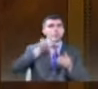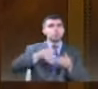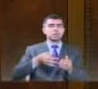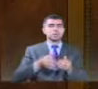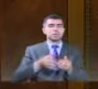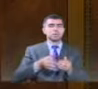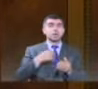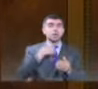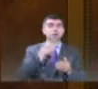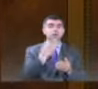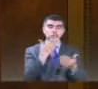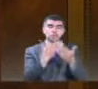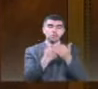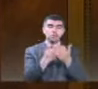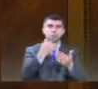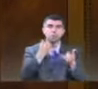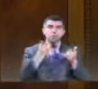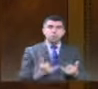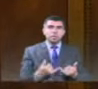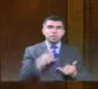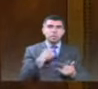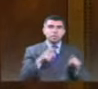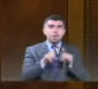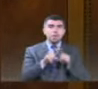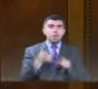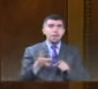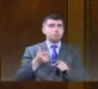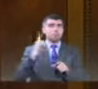وها نحن نرى امام اعيننا دولا بالامس القريب